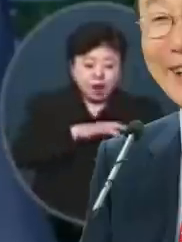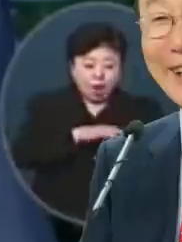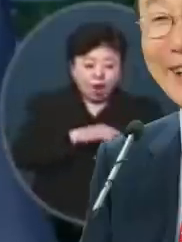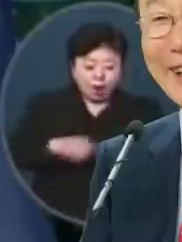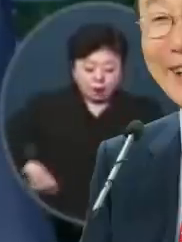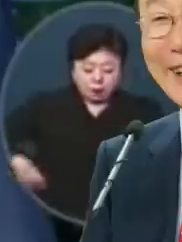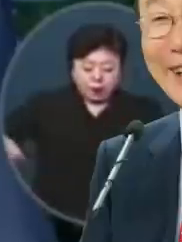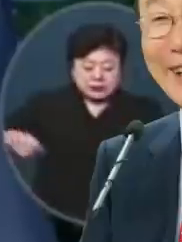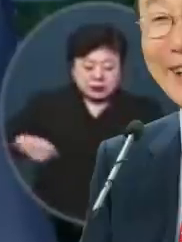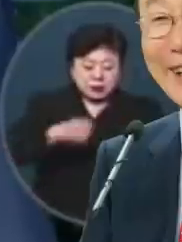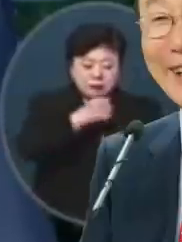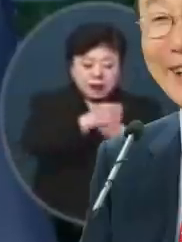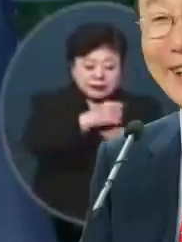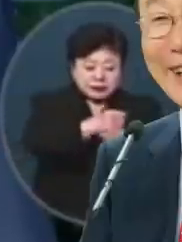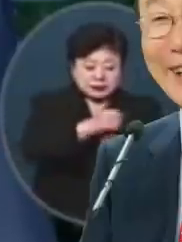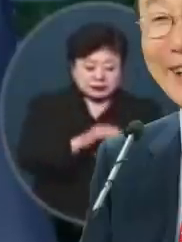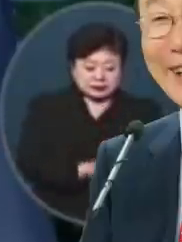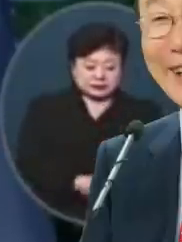취했습니다. 그리고